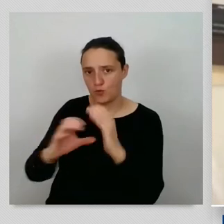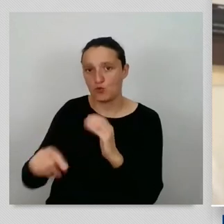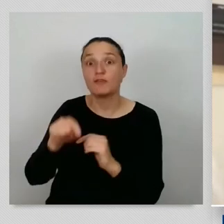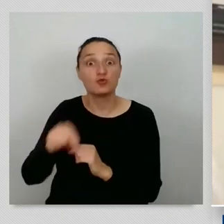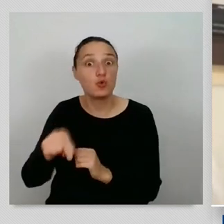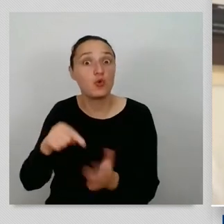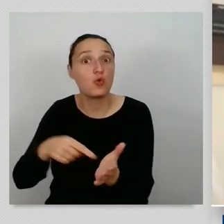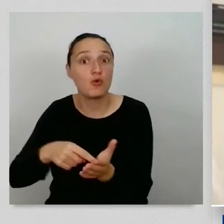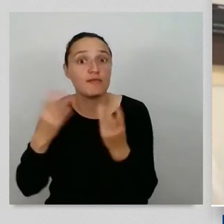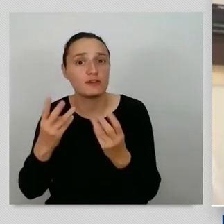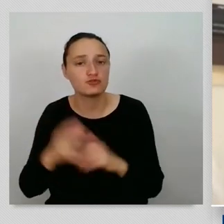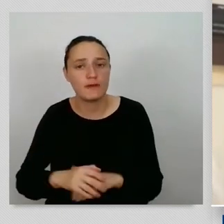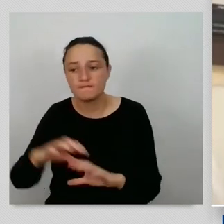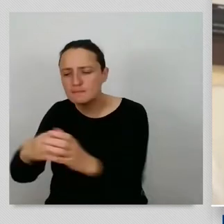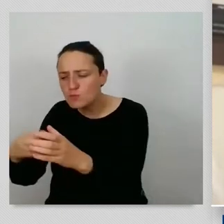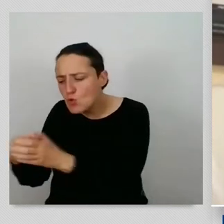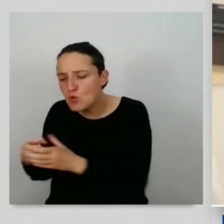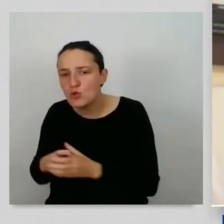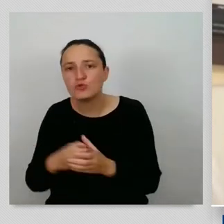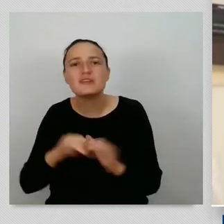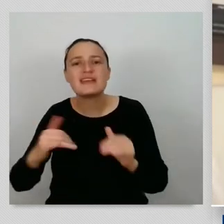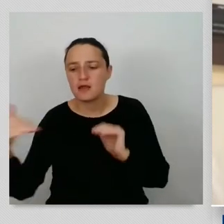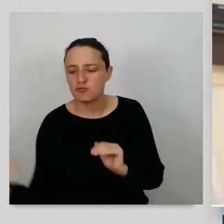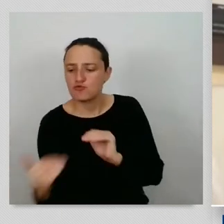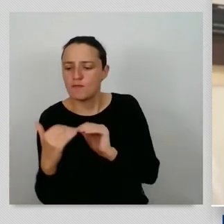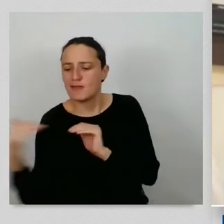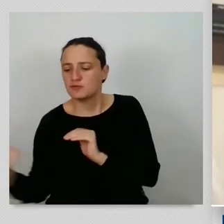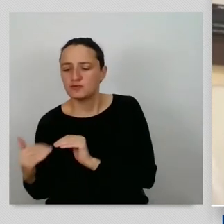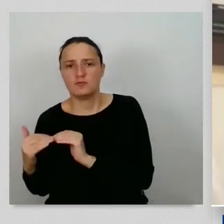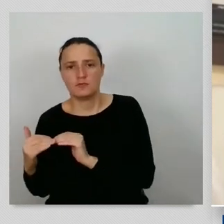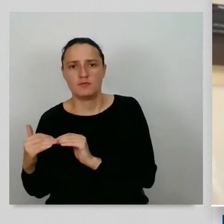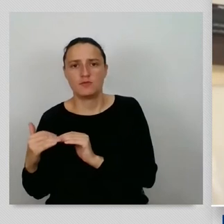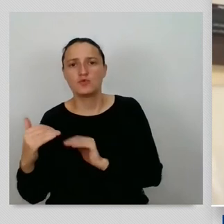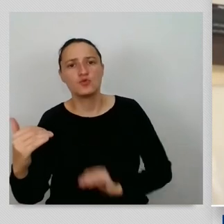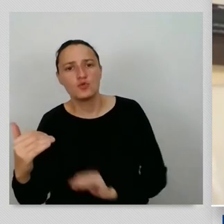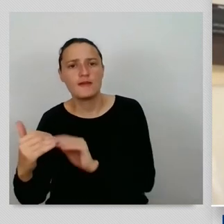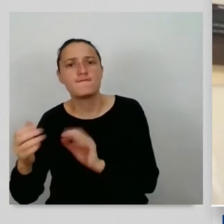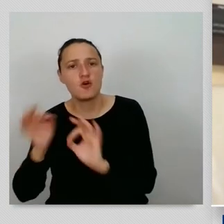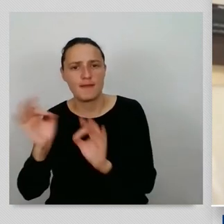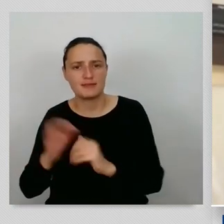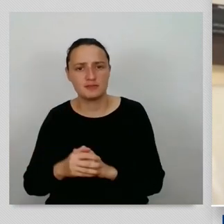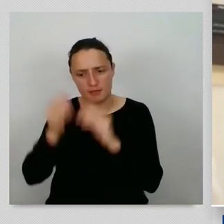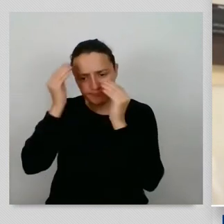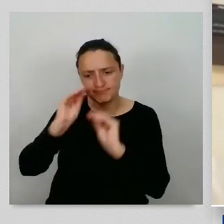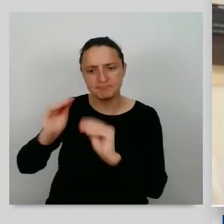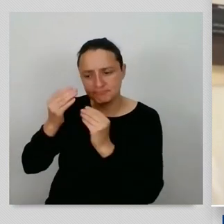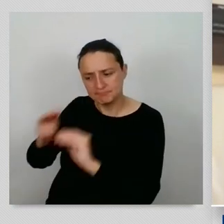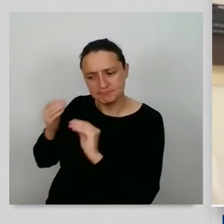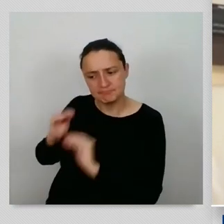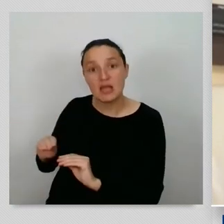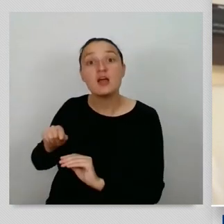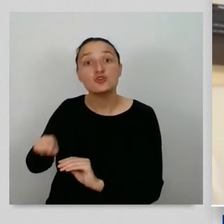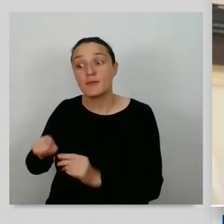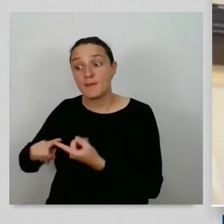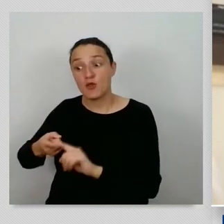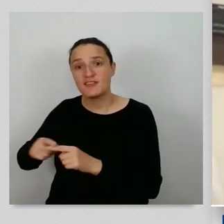ale wspólnotami i jak dostarczyć narzędzi tym wspólnotom, żeby one mogły współtworzyć